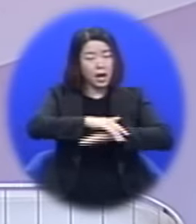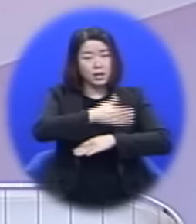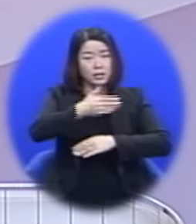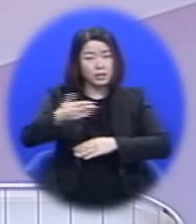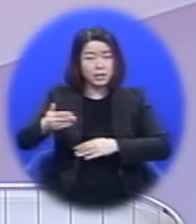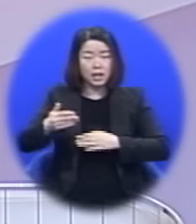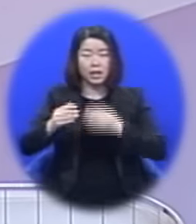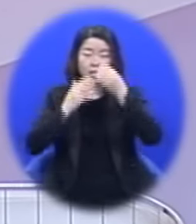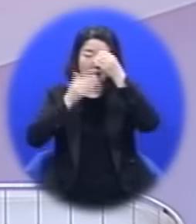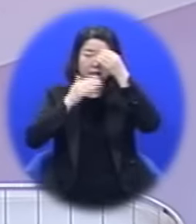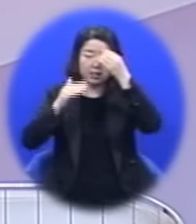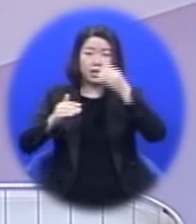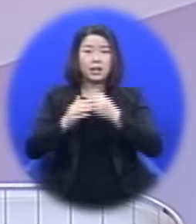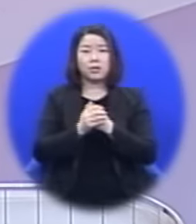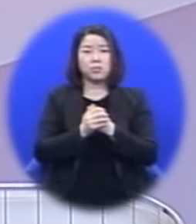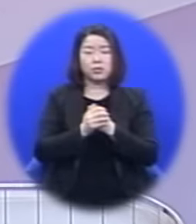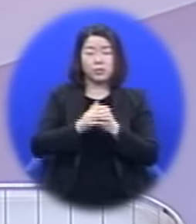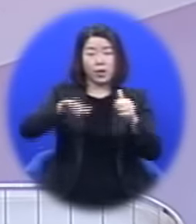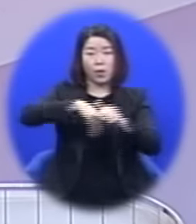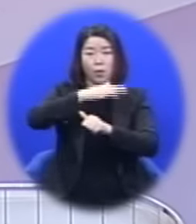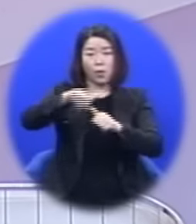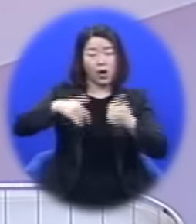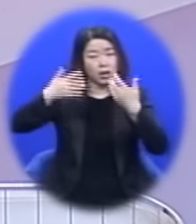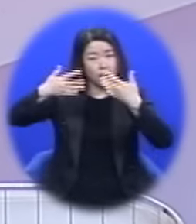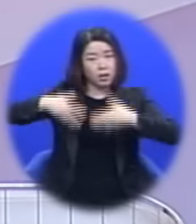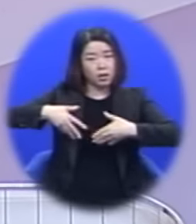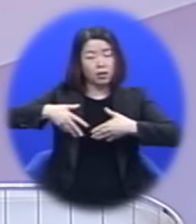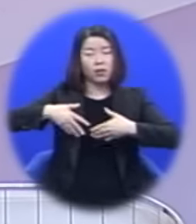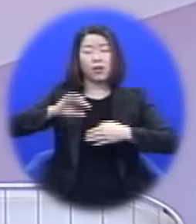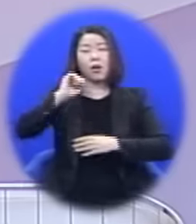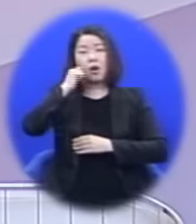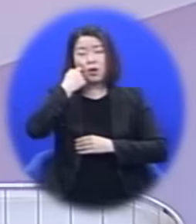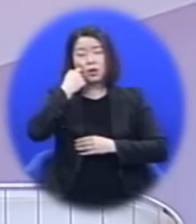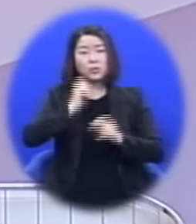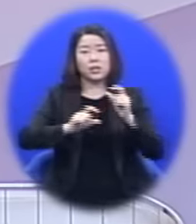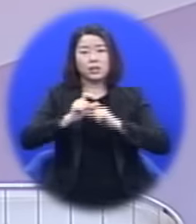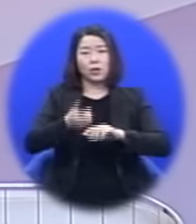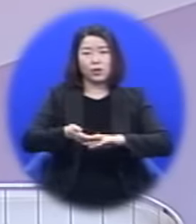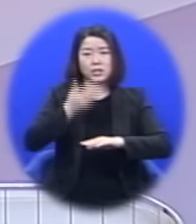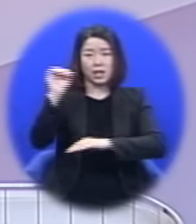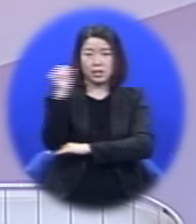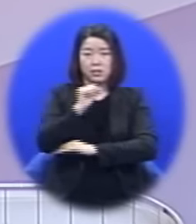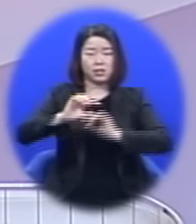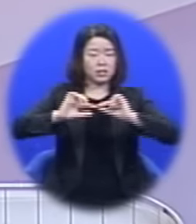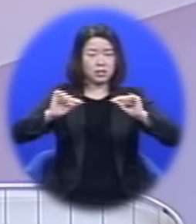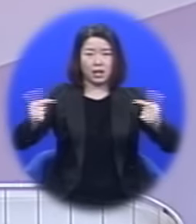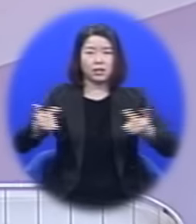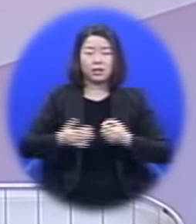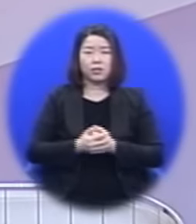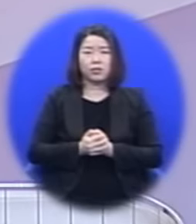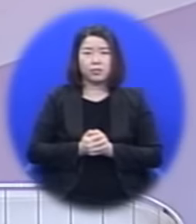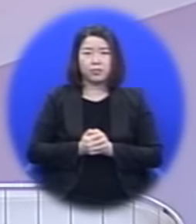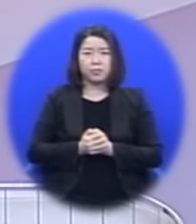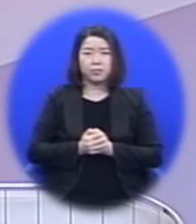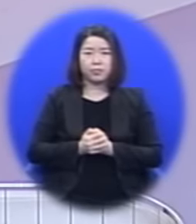성도는 환경과 여건, 형편의 어려움에 더 이상 흔들리지 않습니다.